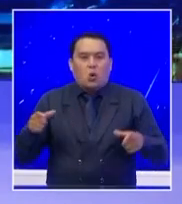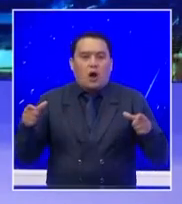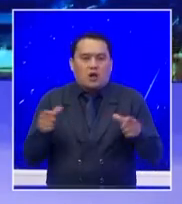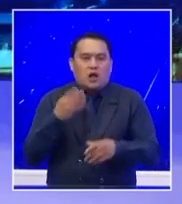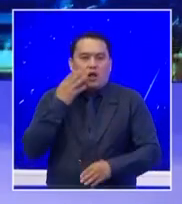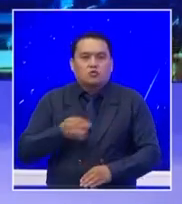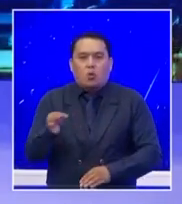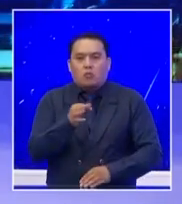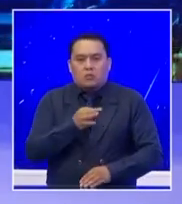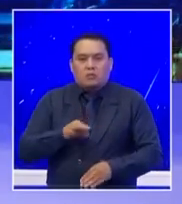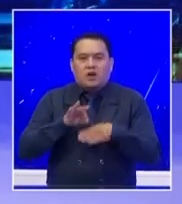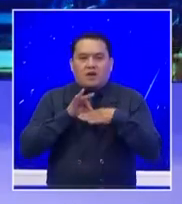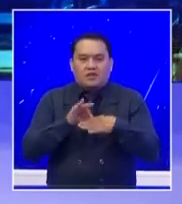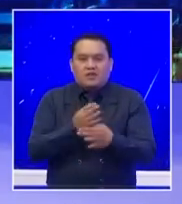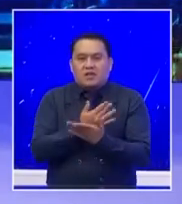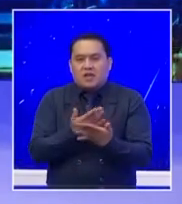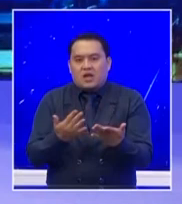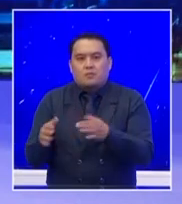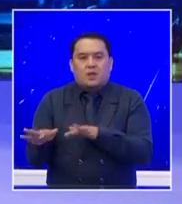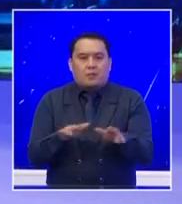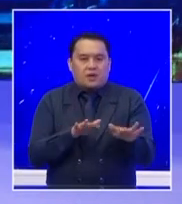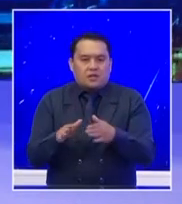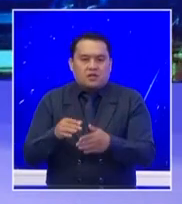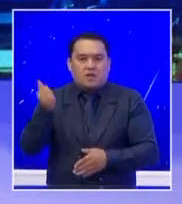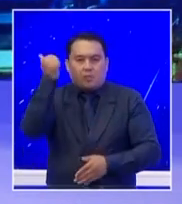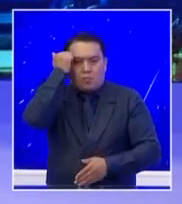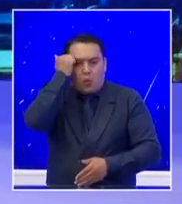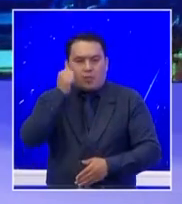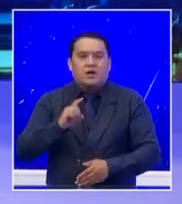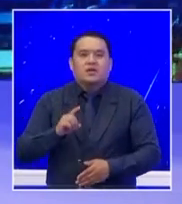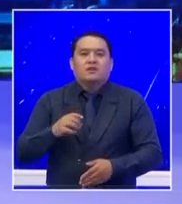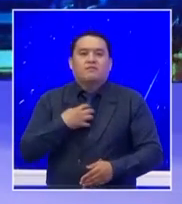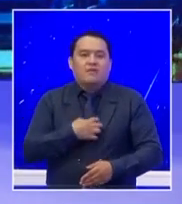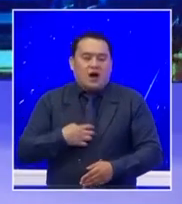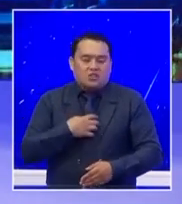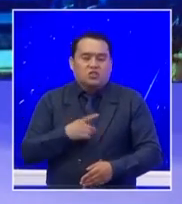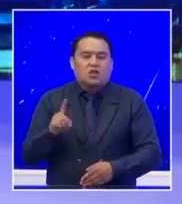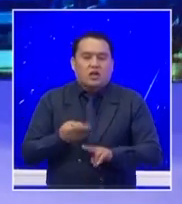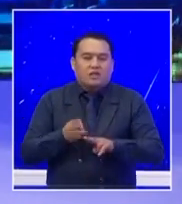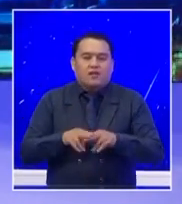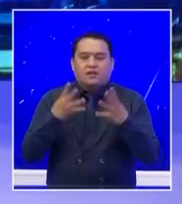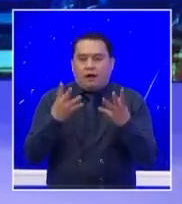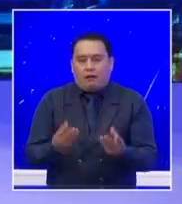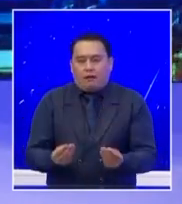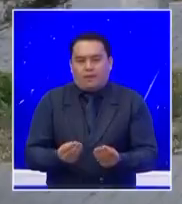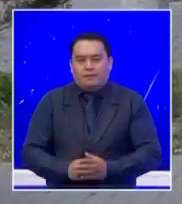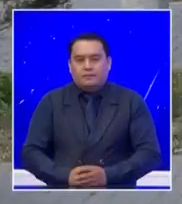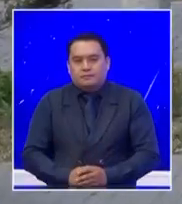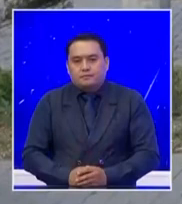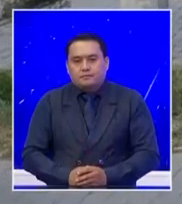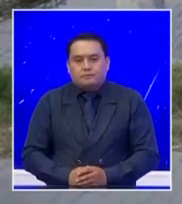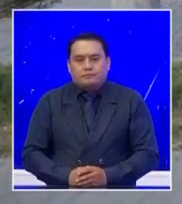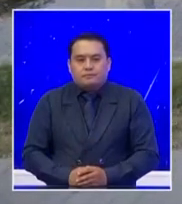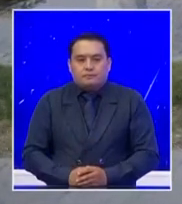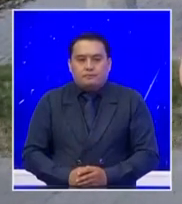карантина, в Алматинской области проведен ряд мероприятий, напомнивших жителям региона значимость этого дня.